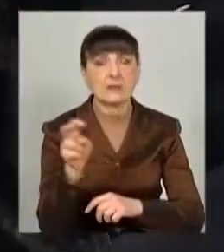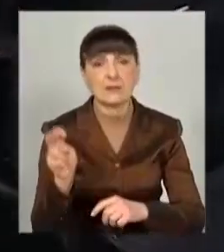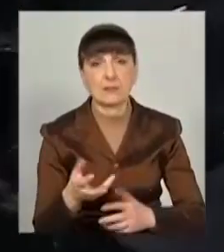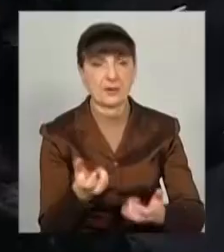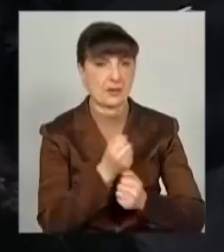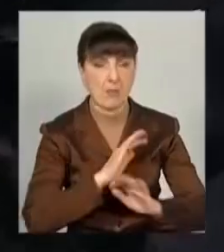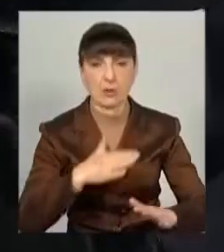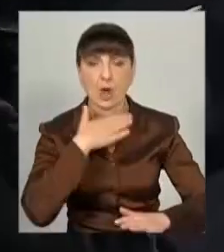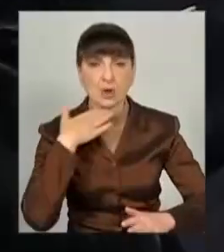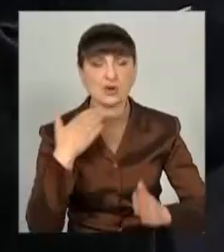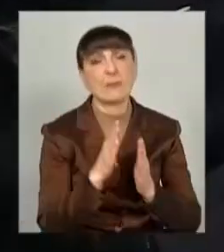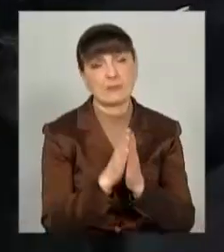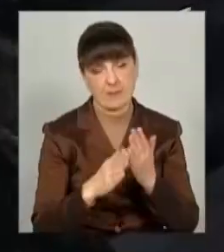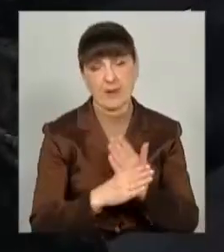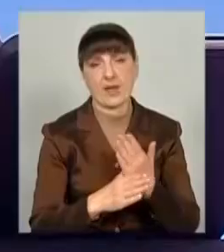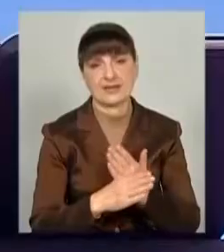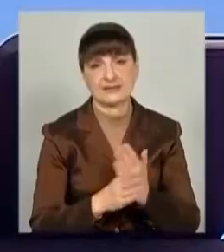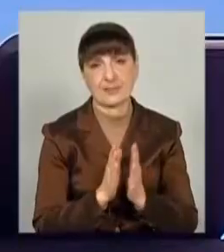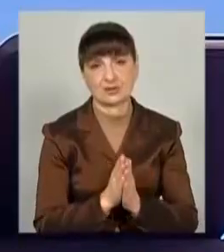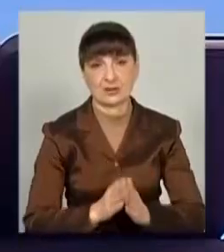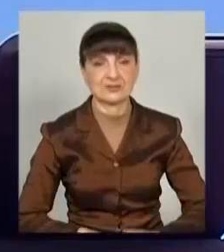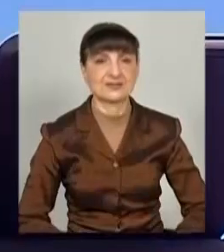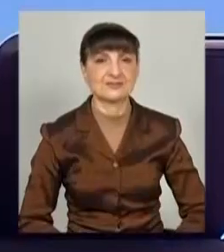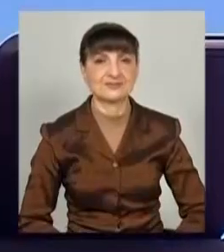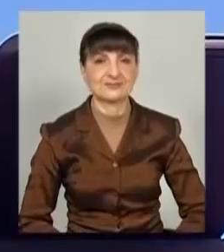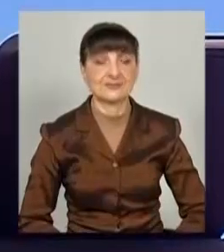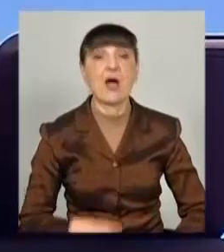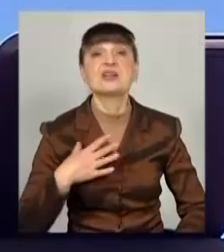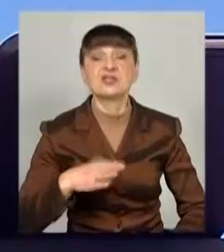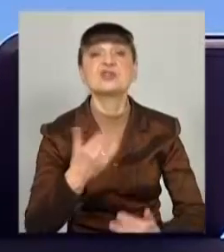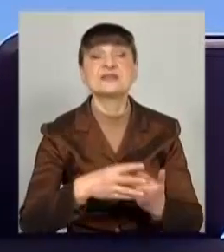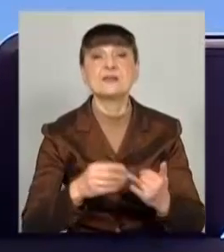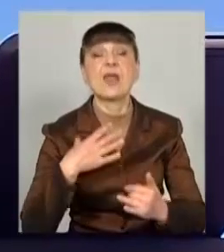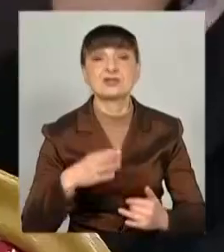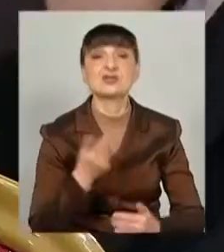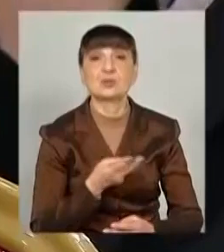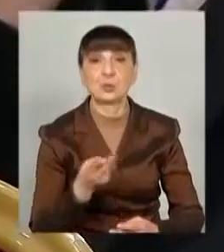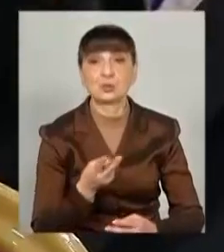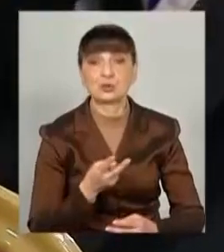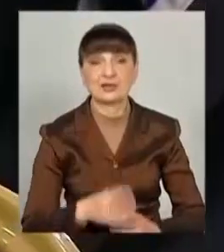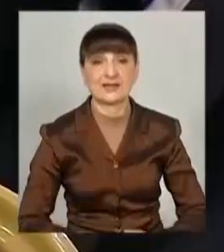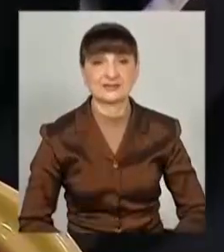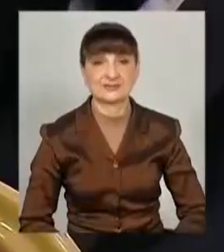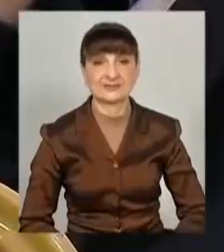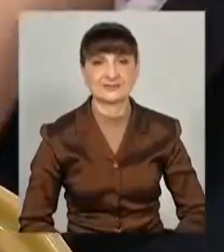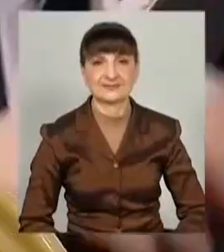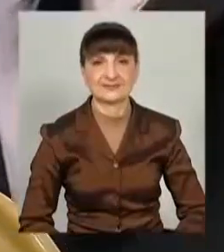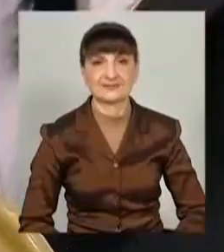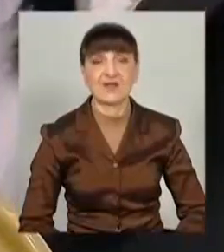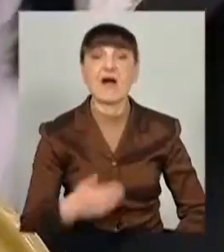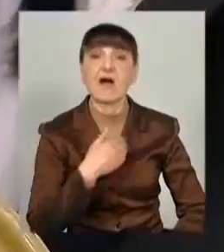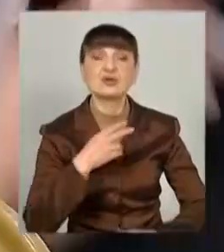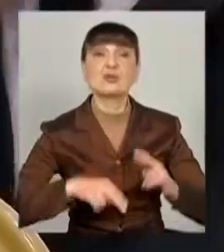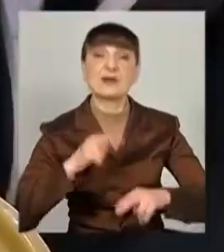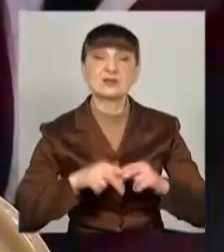хотят принимать Помогите с этим вопросом пожалуйста а для чего Вам нужен этот участок Хочу